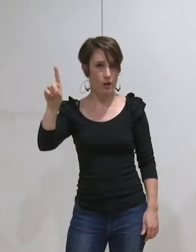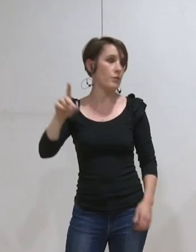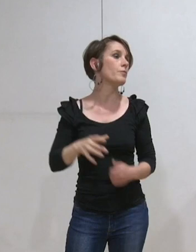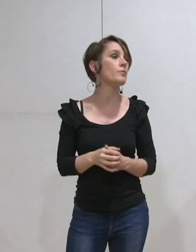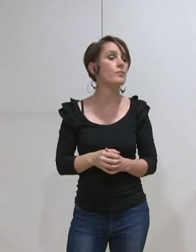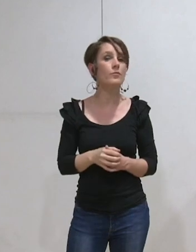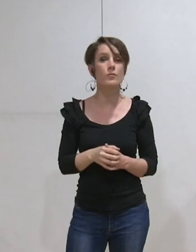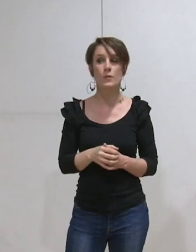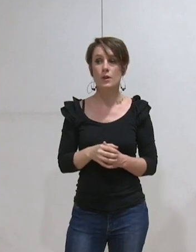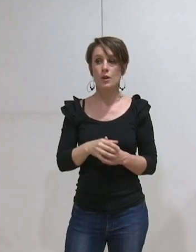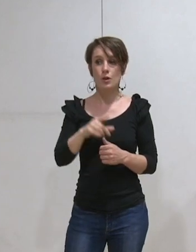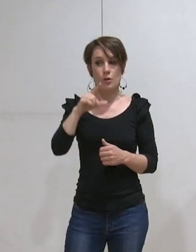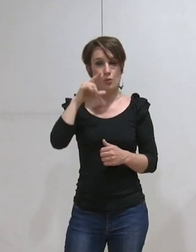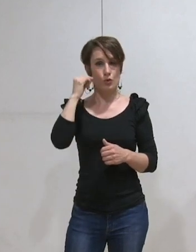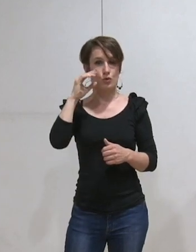Monsieur